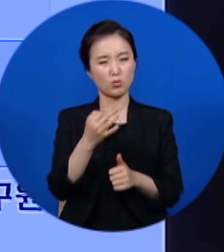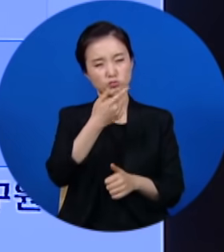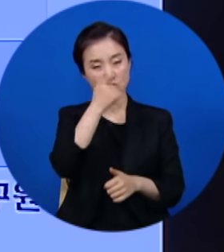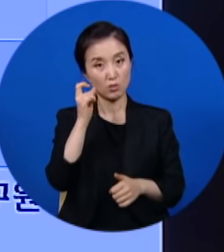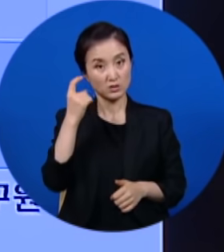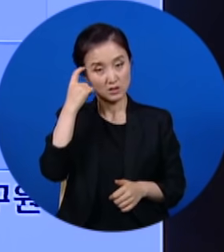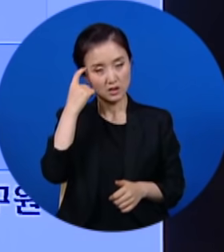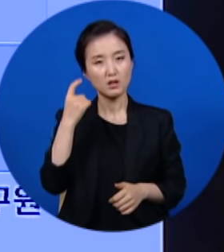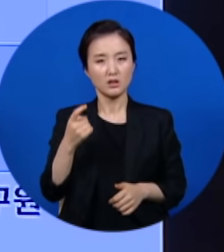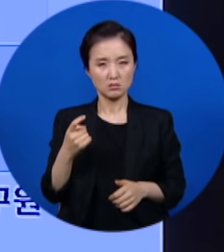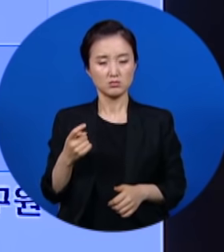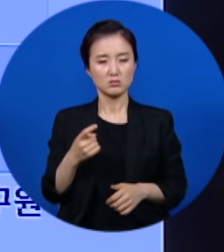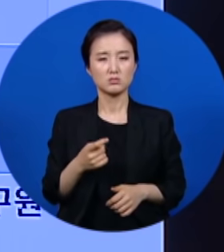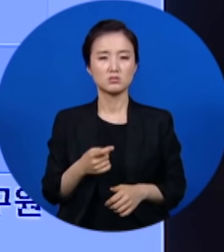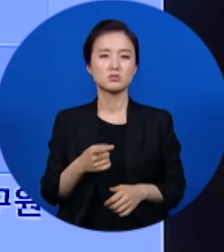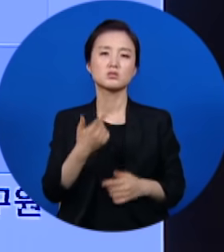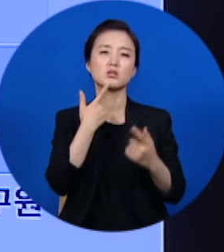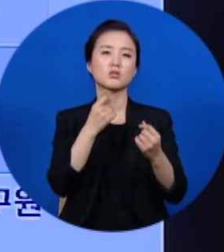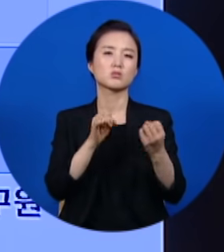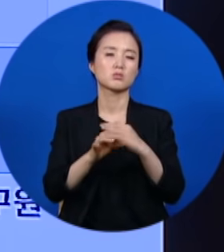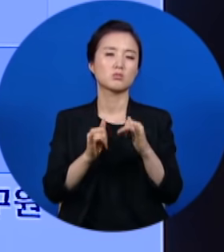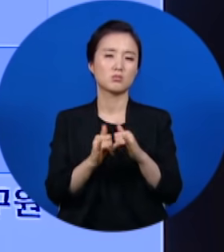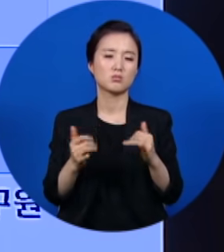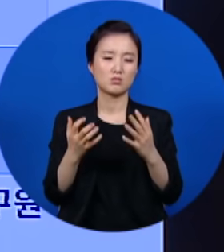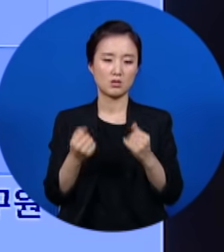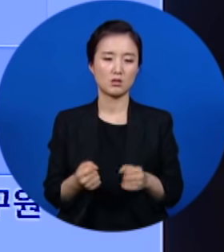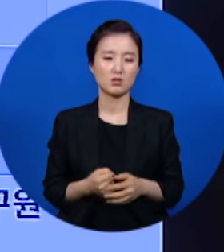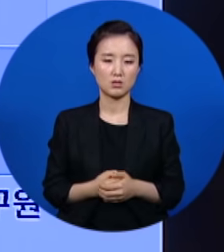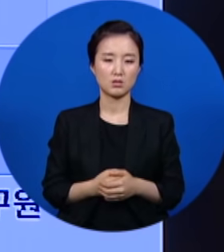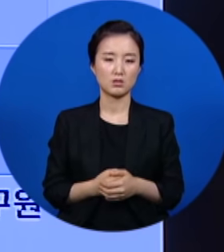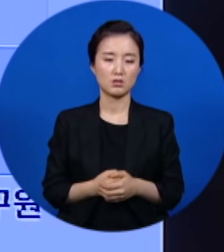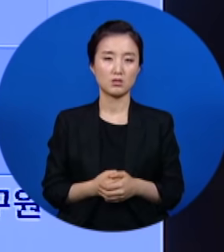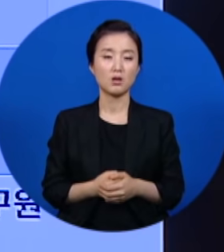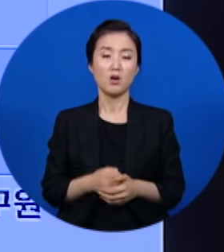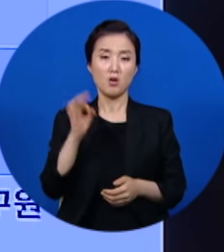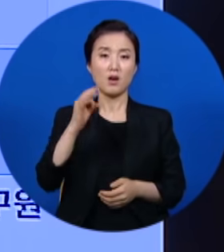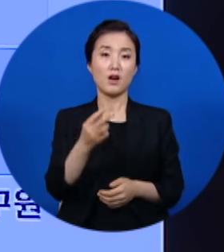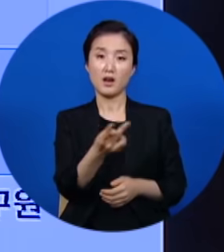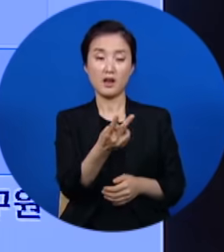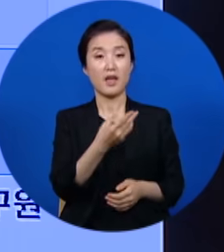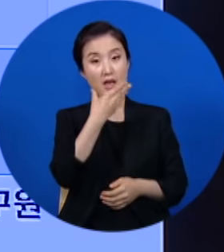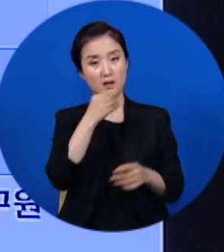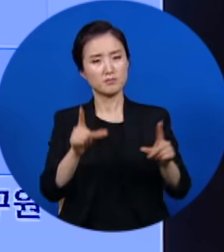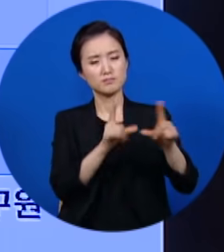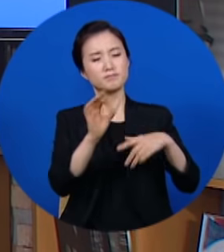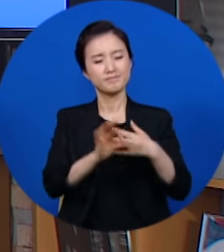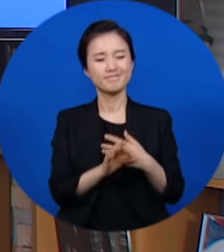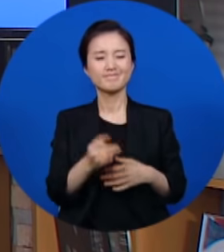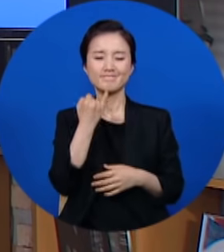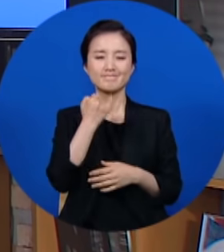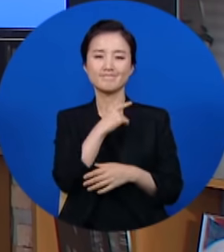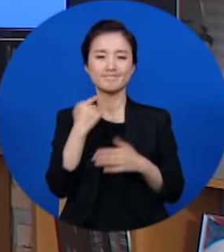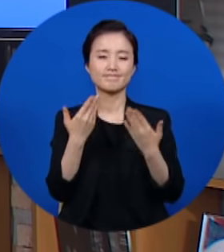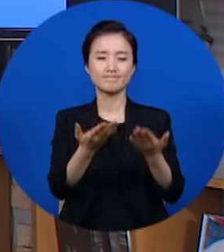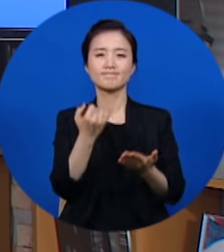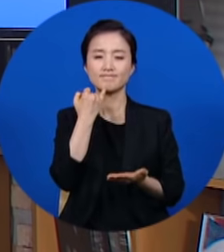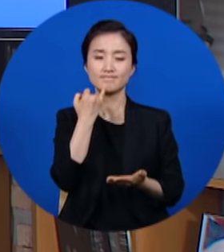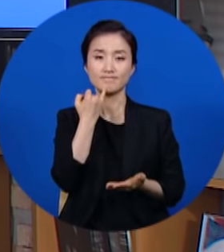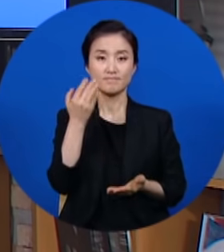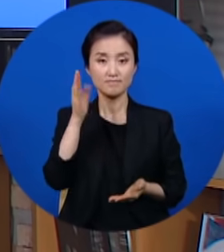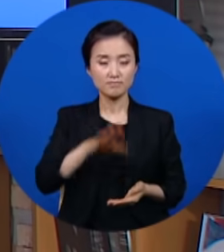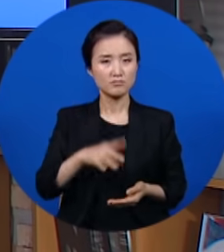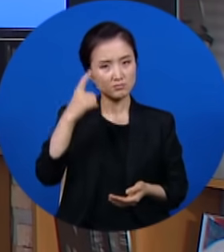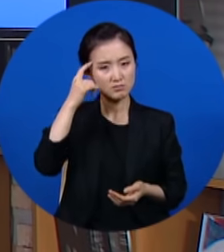좋아요 취업 자기네들을 행복하게 살기 바라면 그때 그게 아니란 말이죠 우리 부모 세대들은